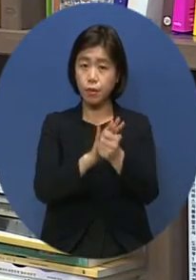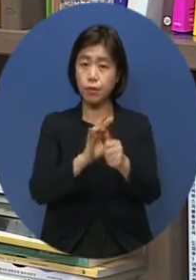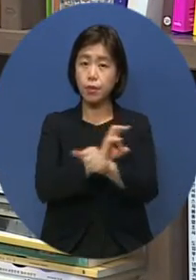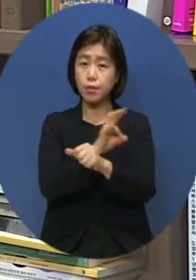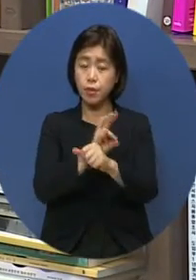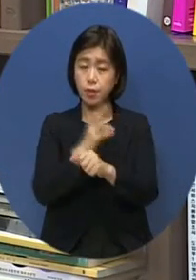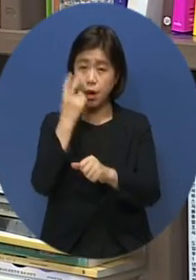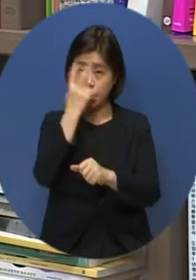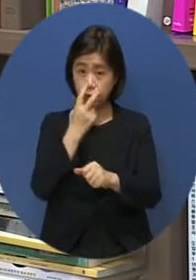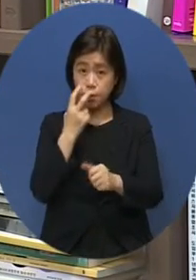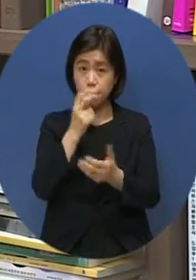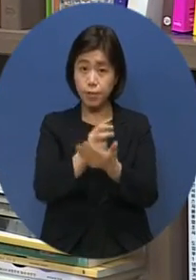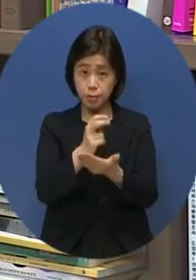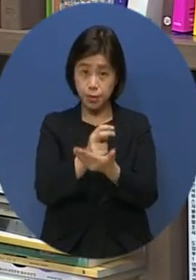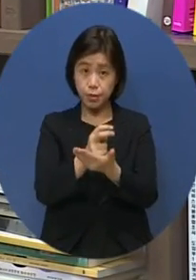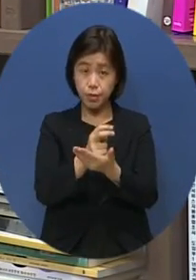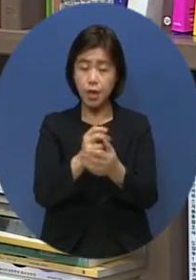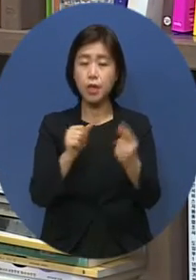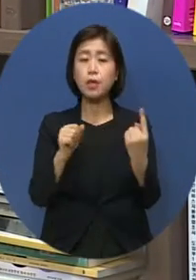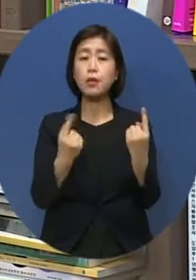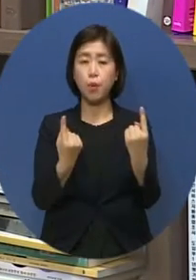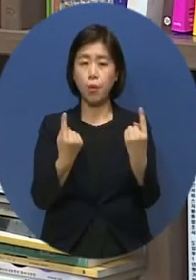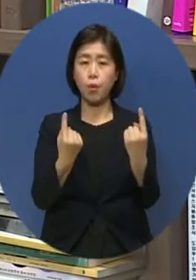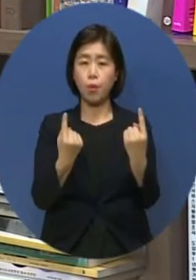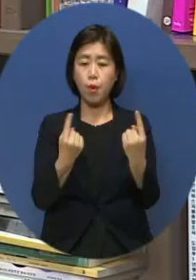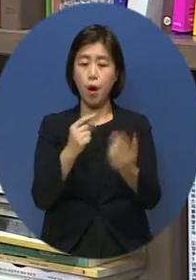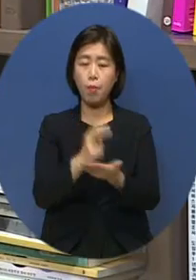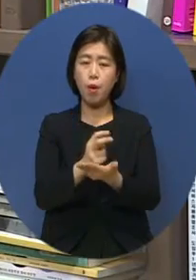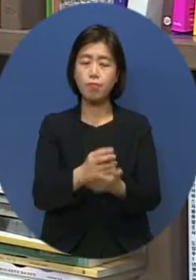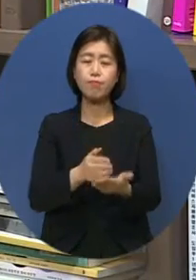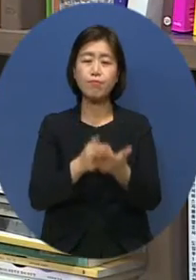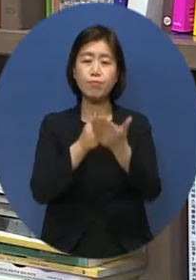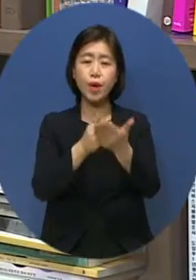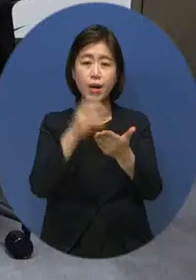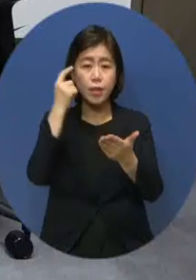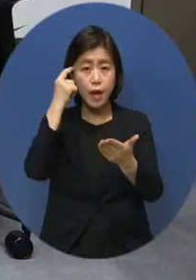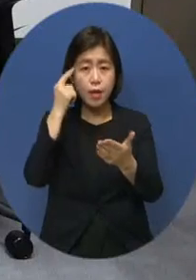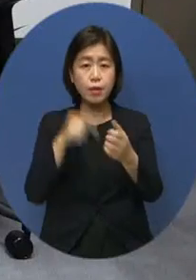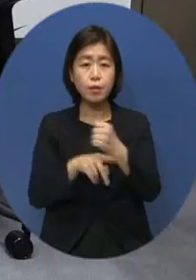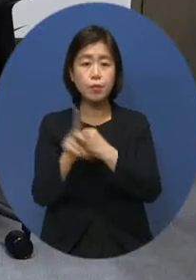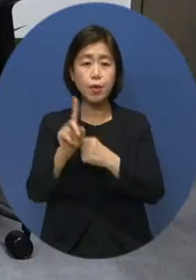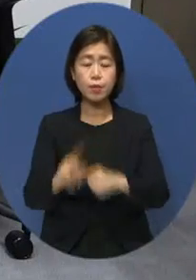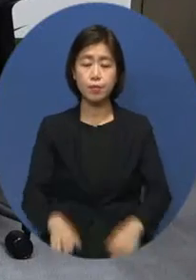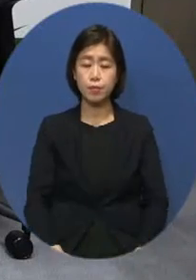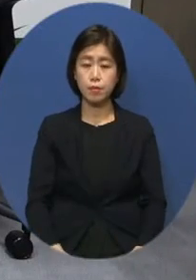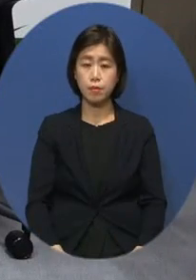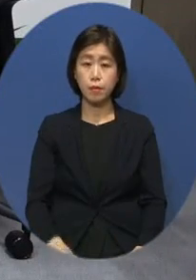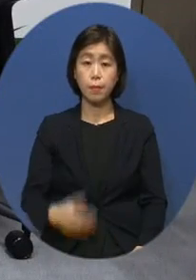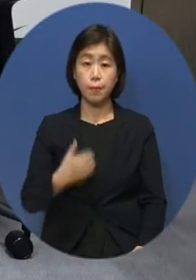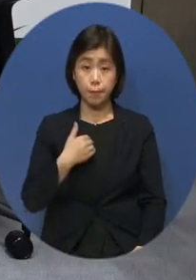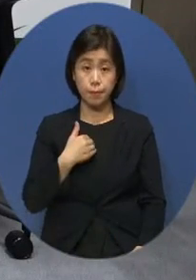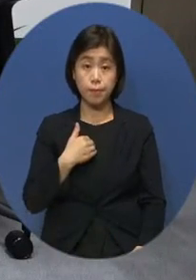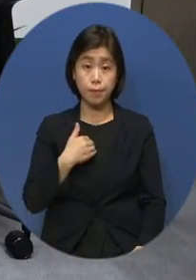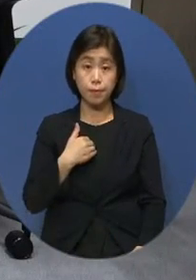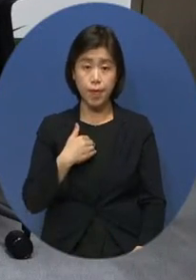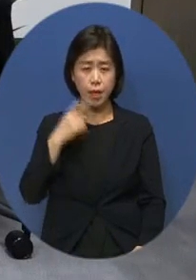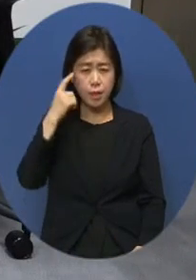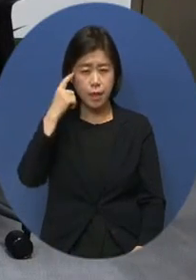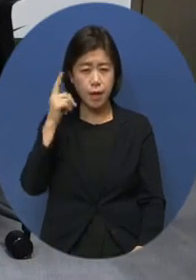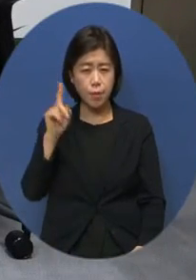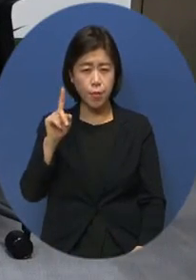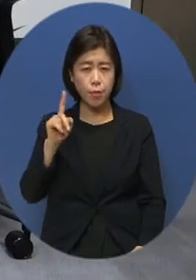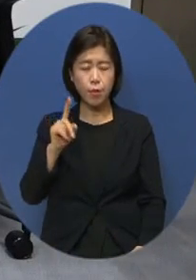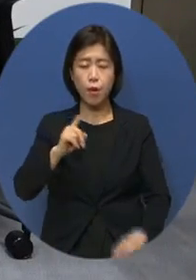1호 법안으로 생각하시게 된 이유가 있으신가요? 저는 활동 지원 서비스는 굉장히 우리